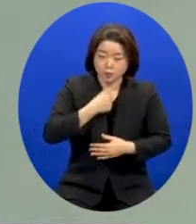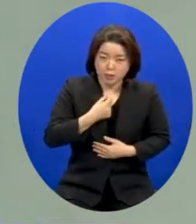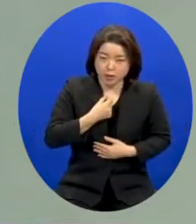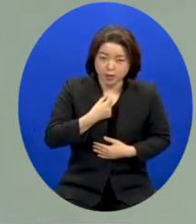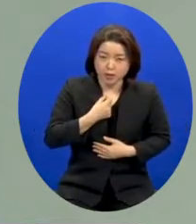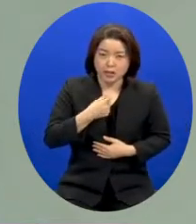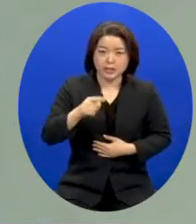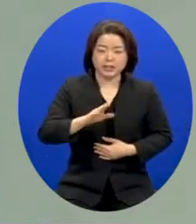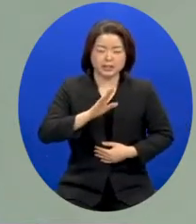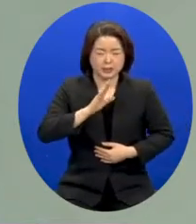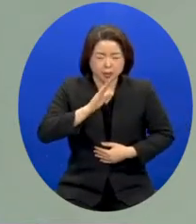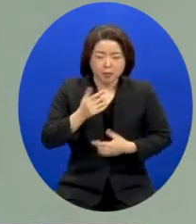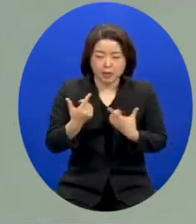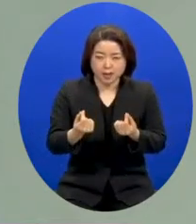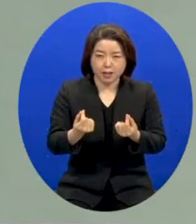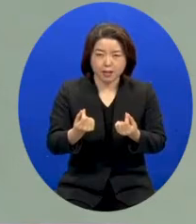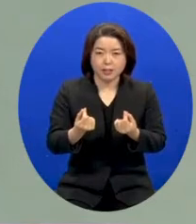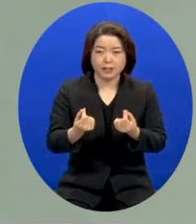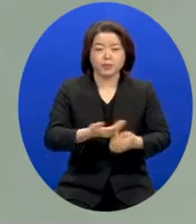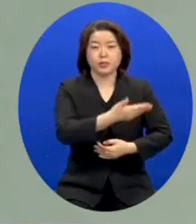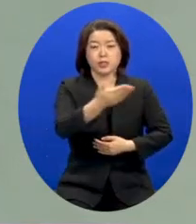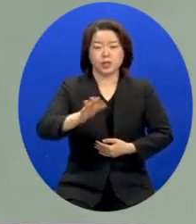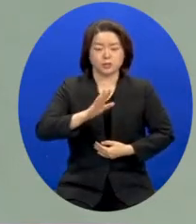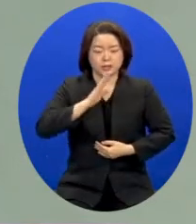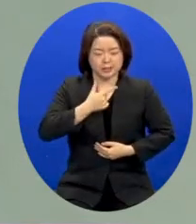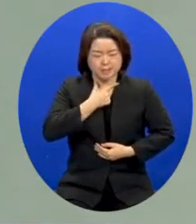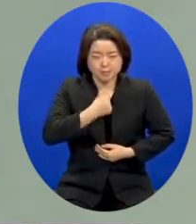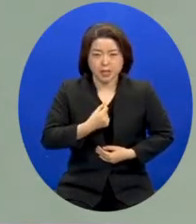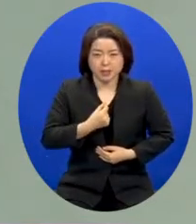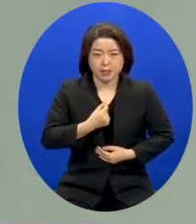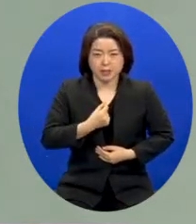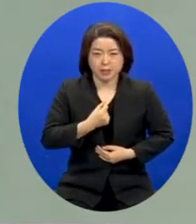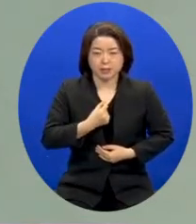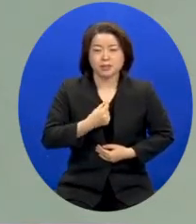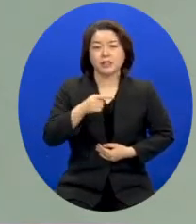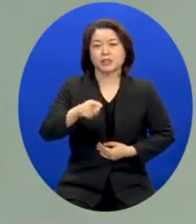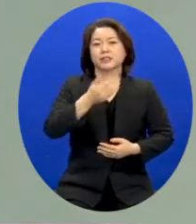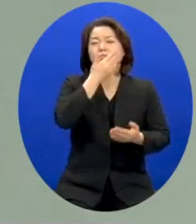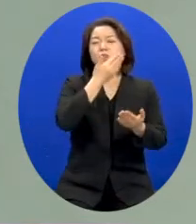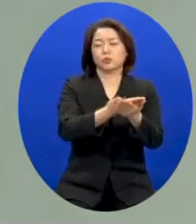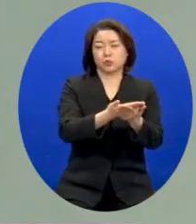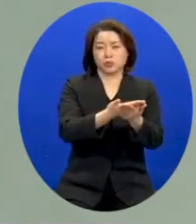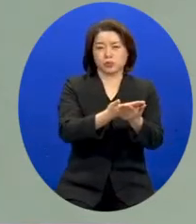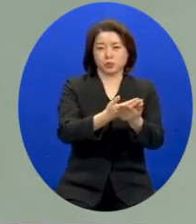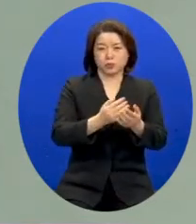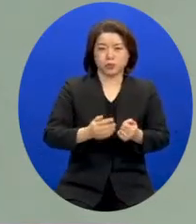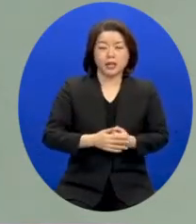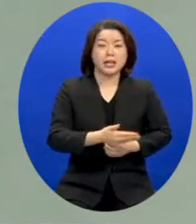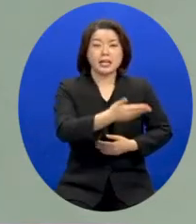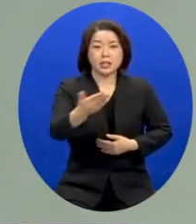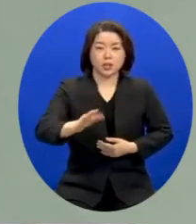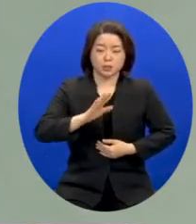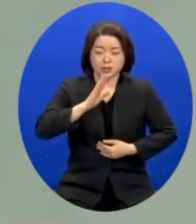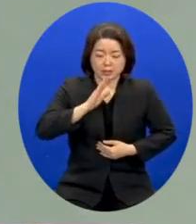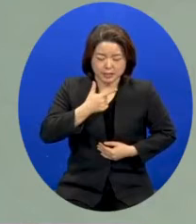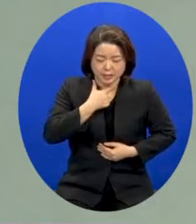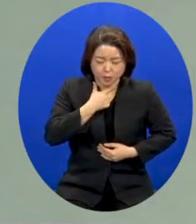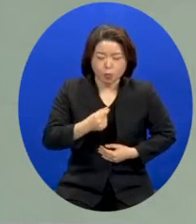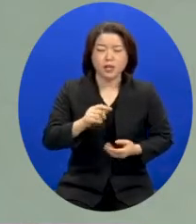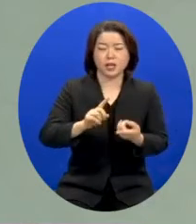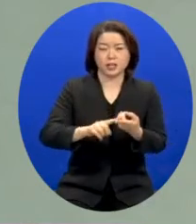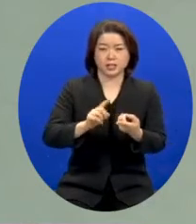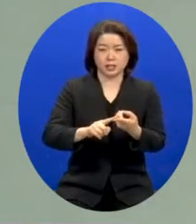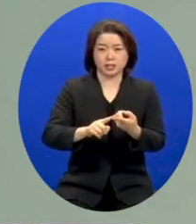그게 정말 그렇습니까? 여러분의 진짜 소원입니까? 그게 중요해요. 여러분이 진짜 그걸